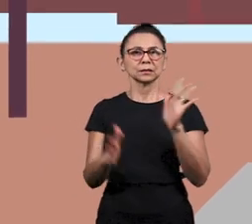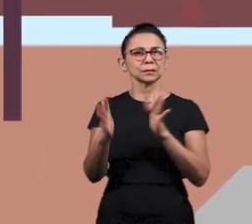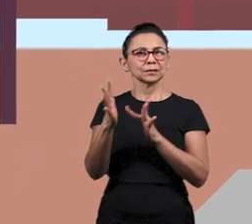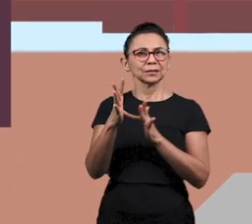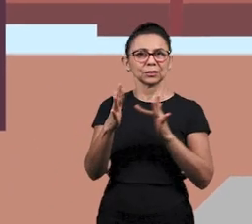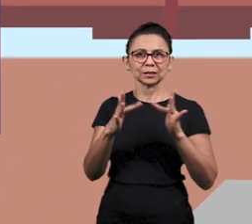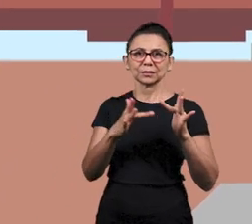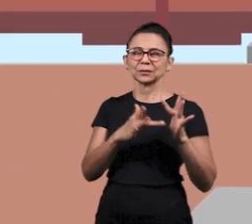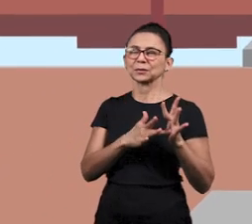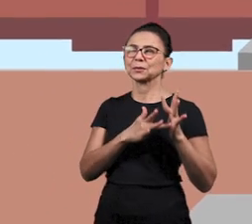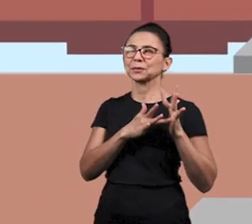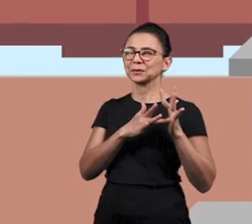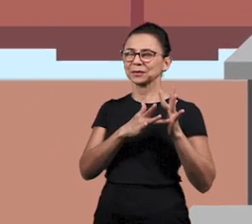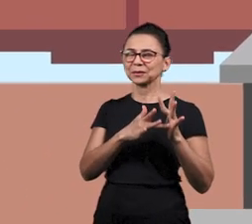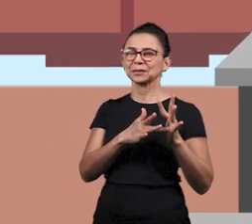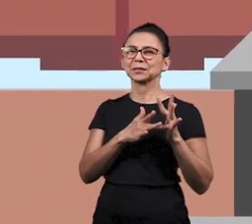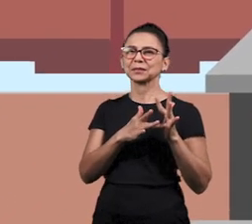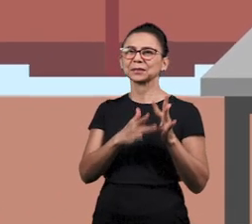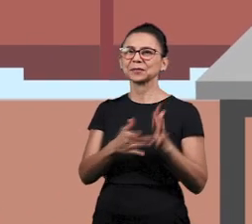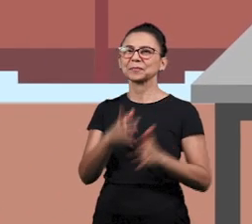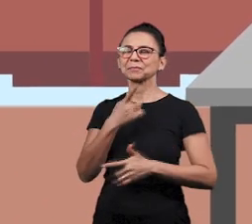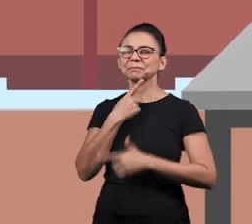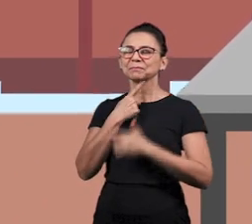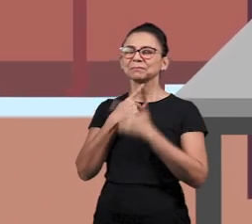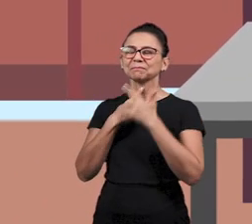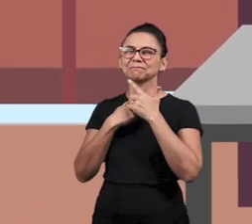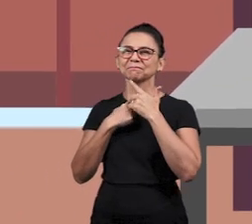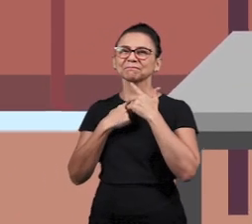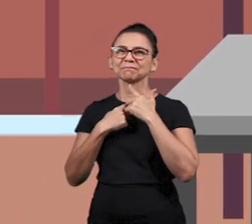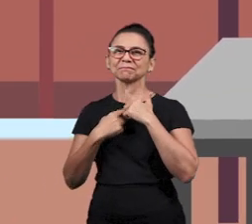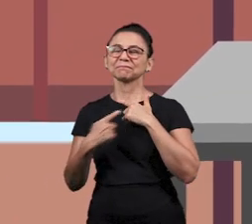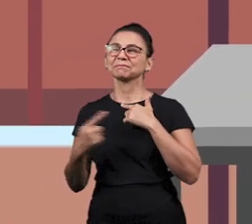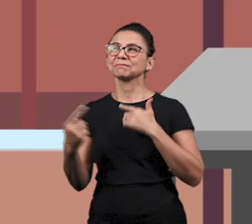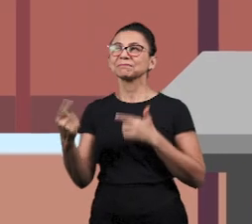Господь, о крови Иисуса я взываю.